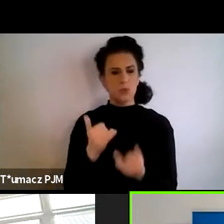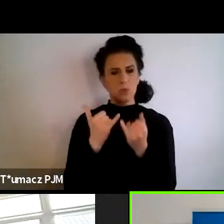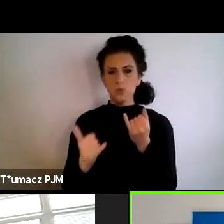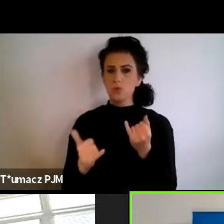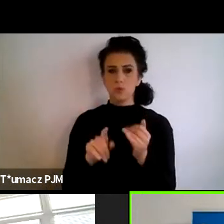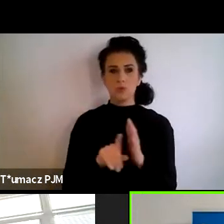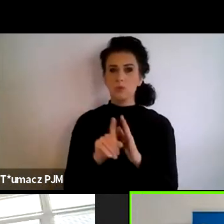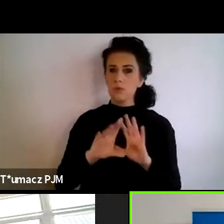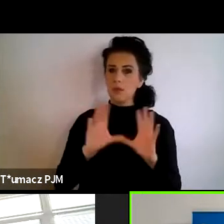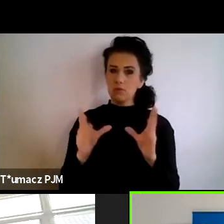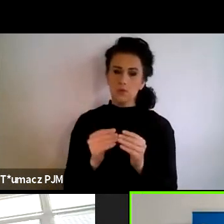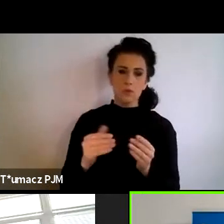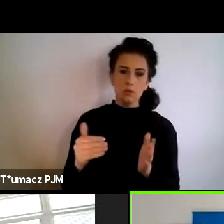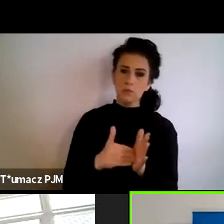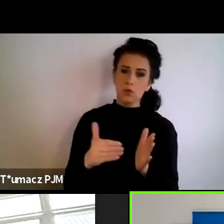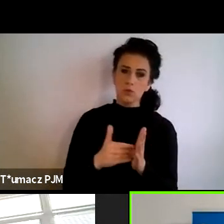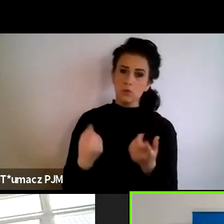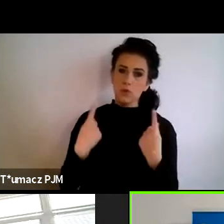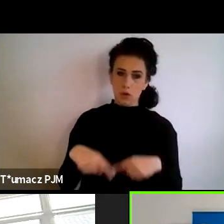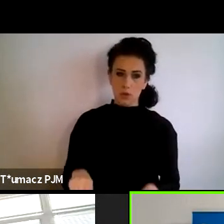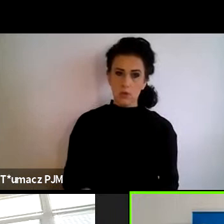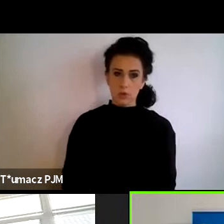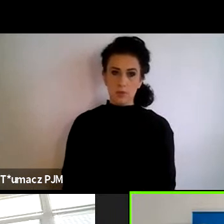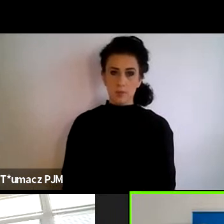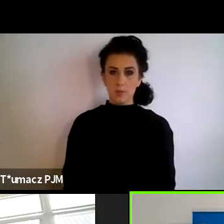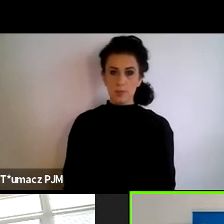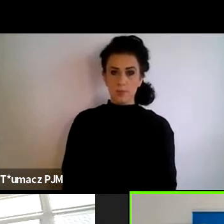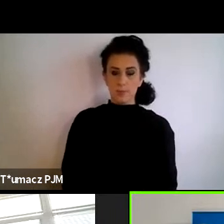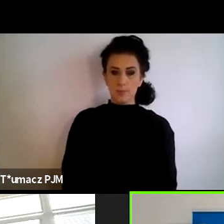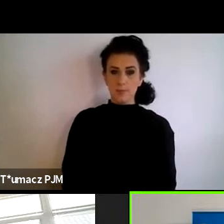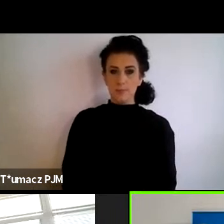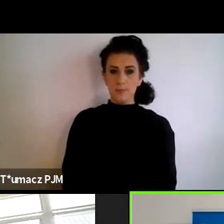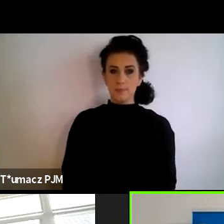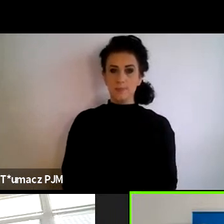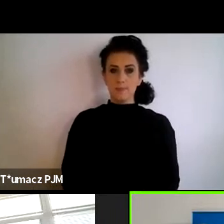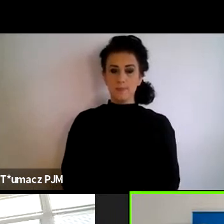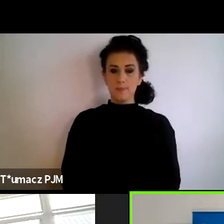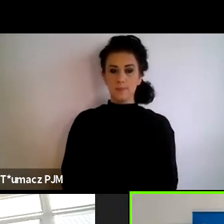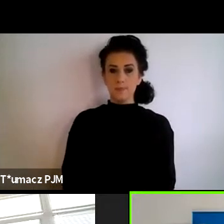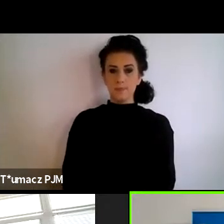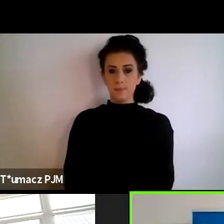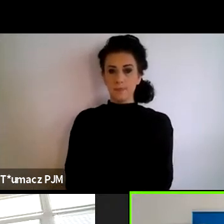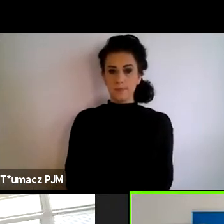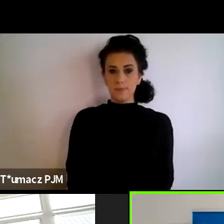tych wszystkich osób, które takiego wsparcia potrzebują.